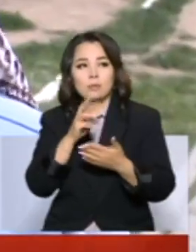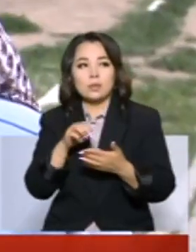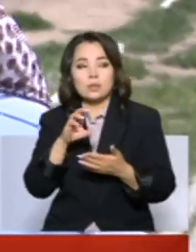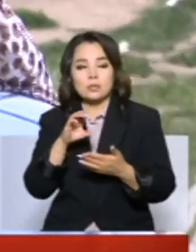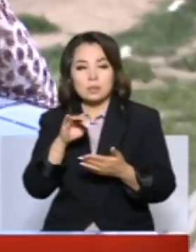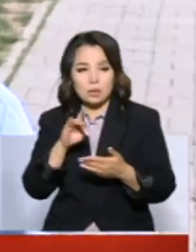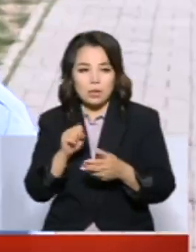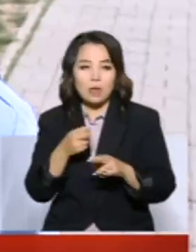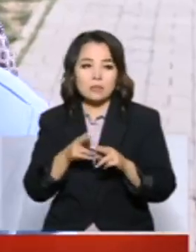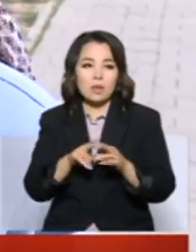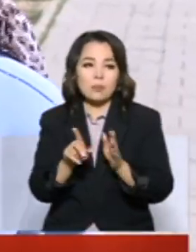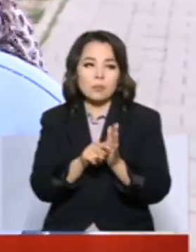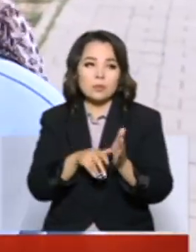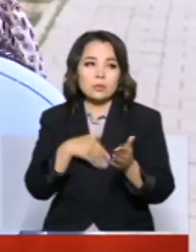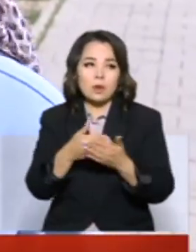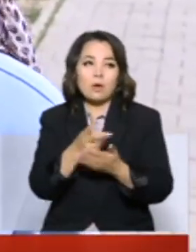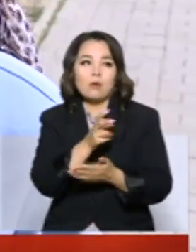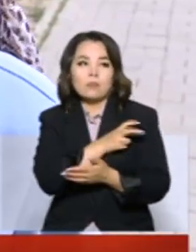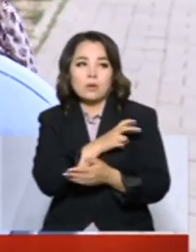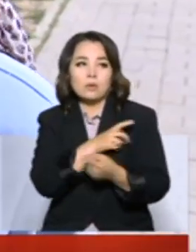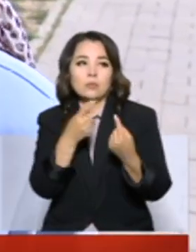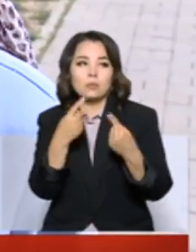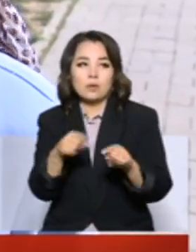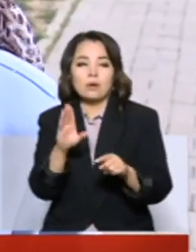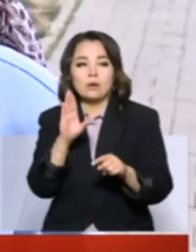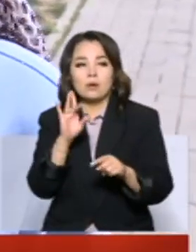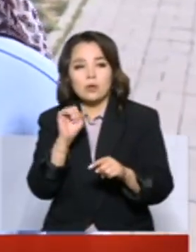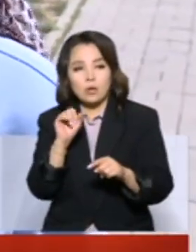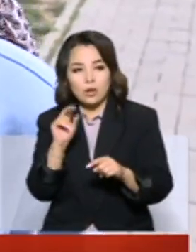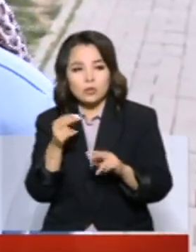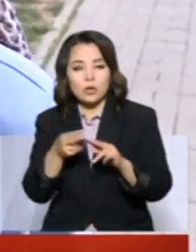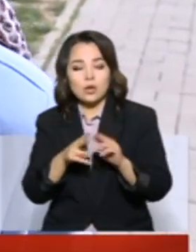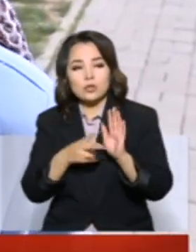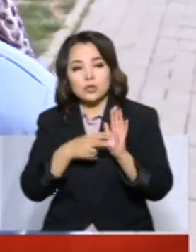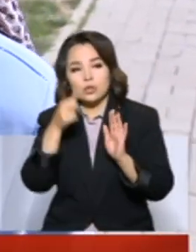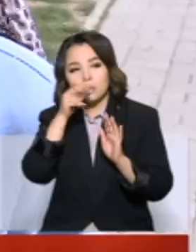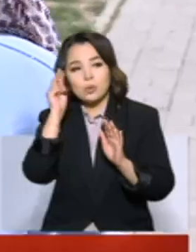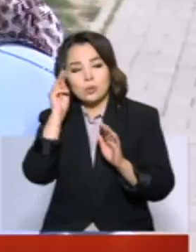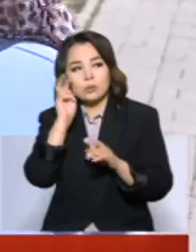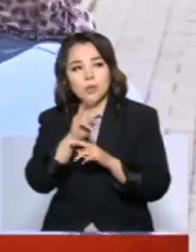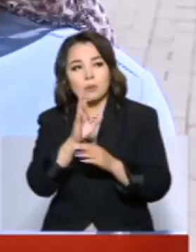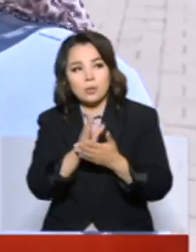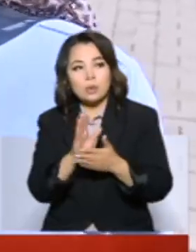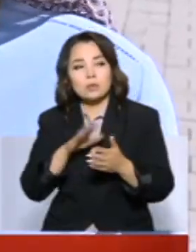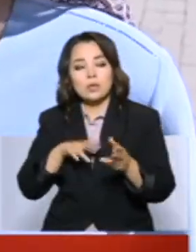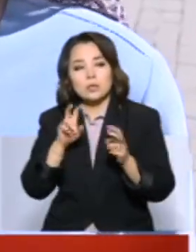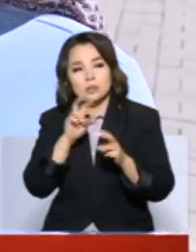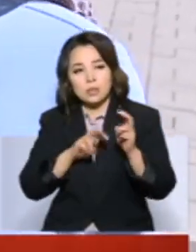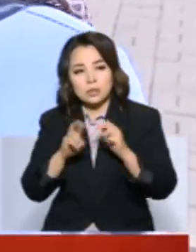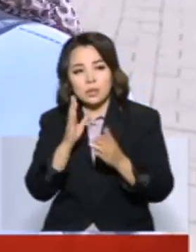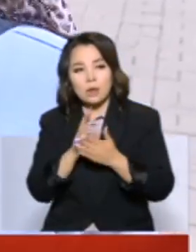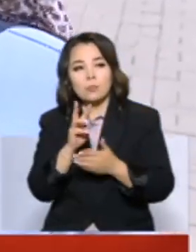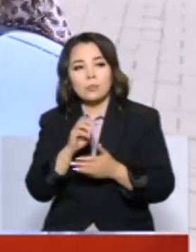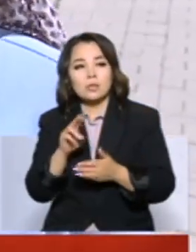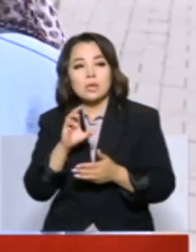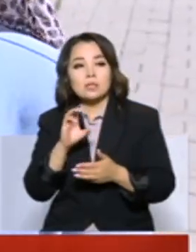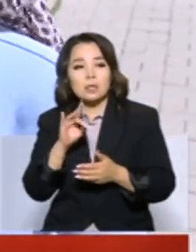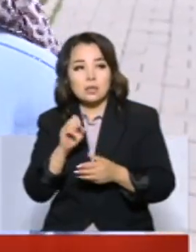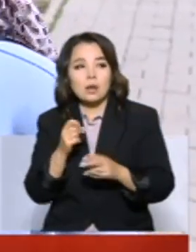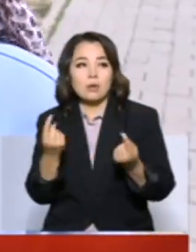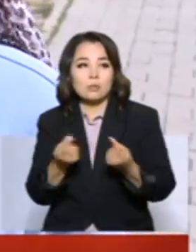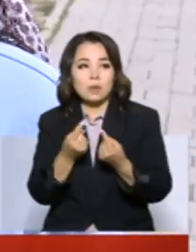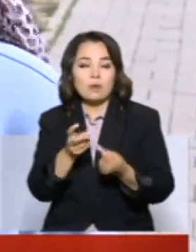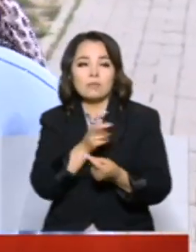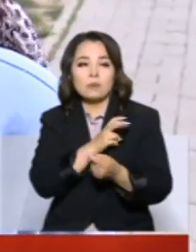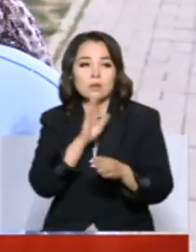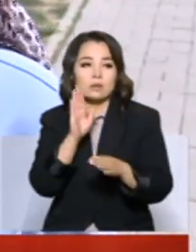шыққан пенсияға шықтым да. Врач деген ол врач қой ол енді ол. Олар 7 жыл оқиды. Одан кейін олар ізденеді. Ал медсестра енді ол как